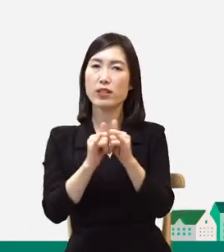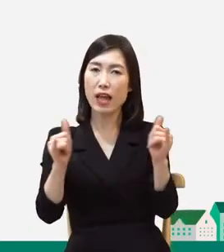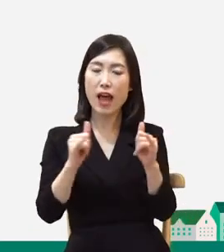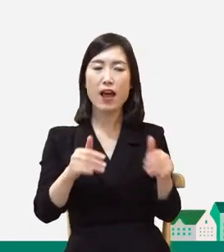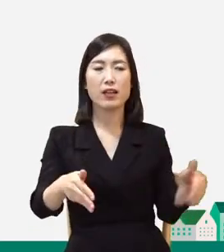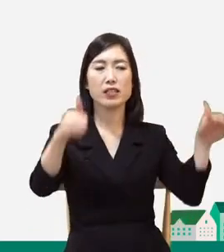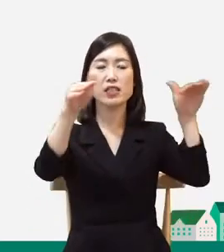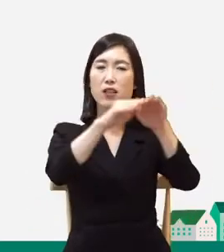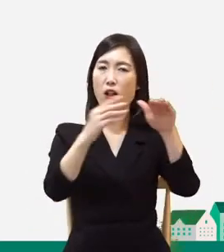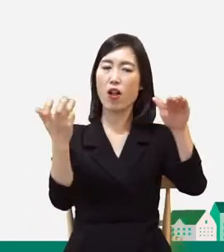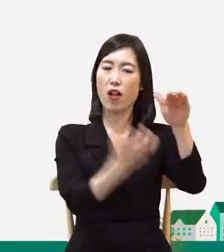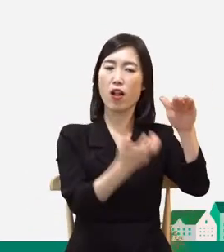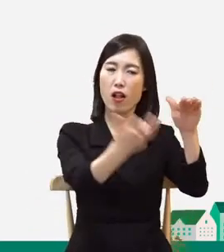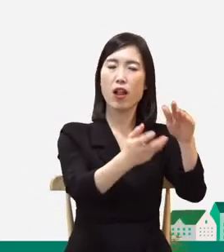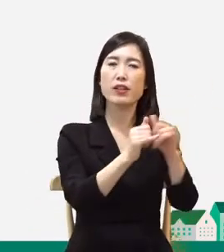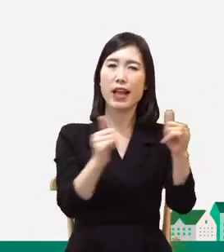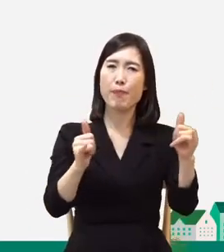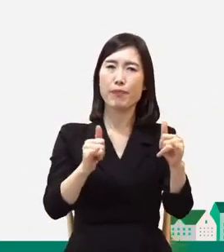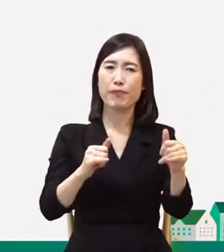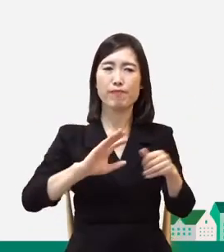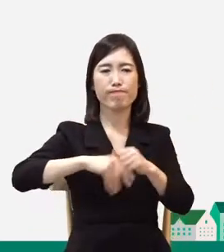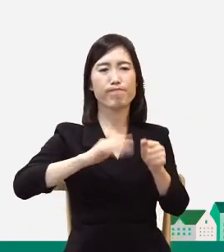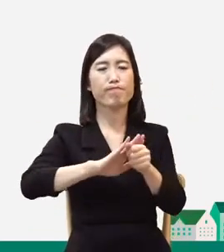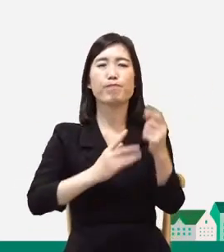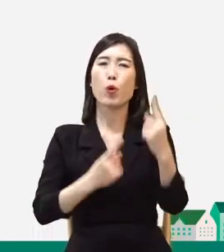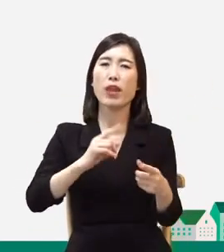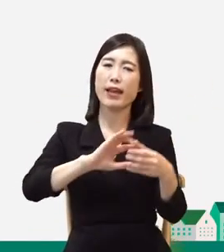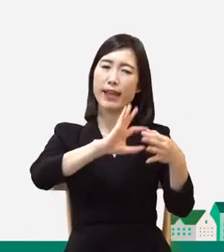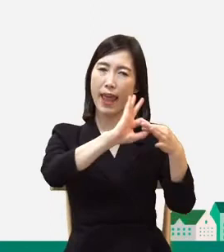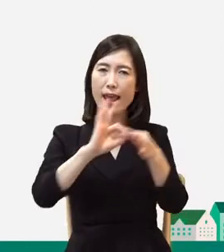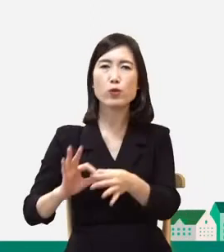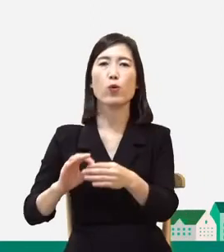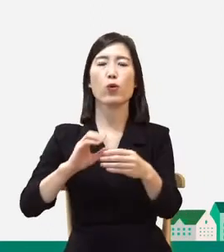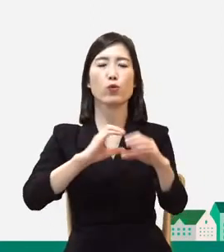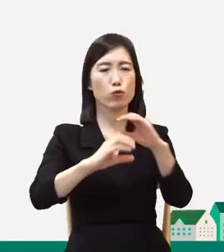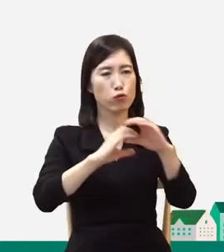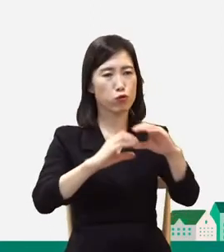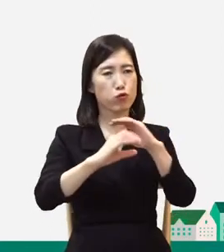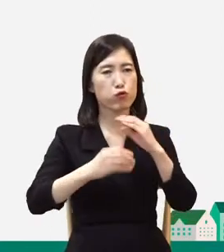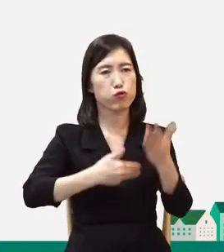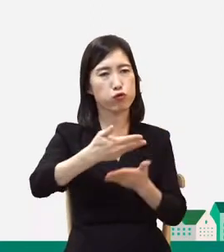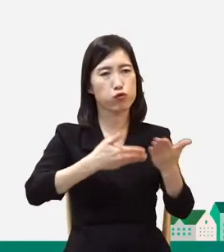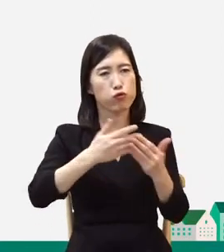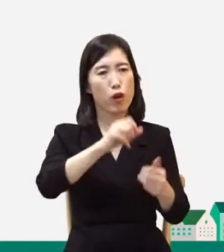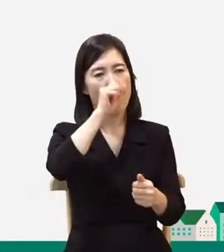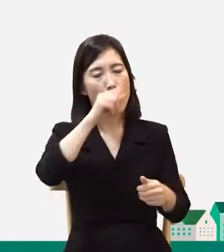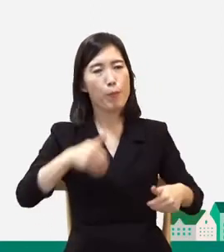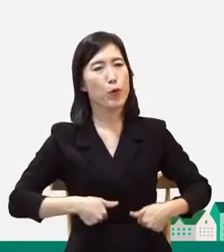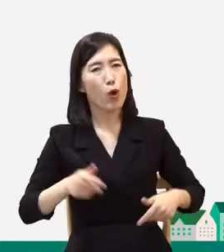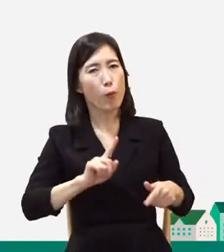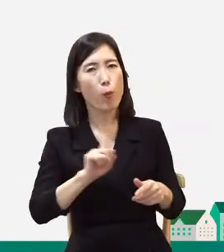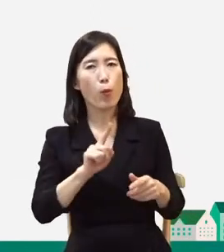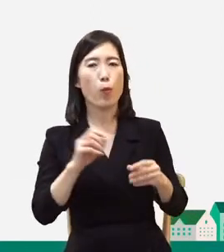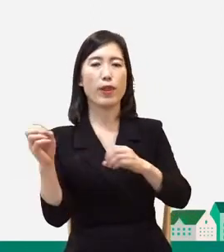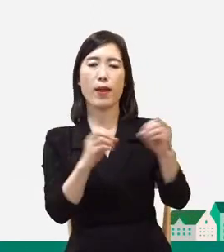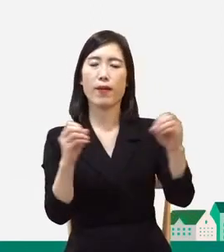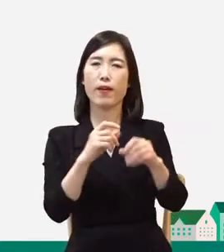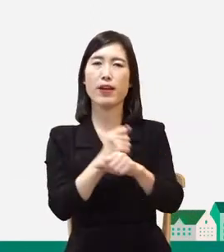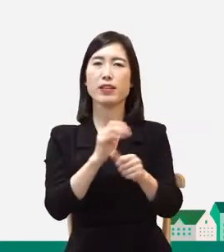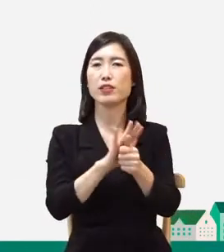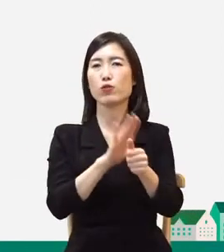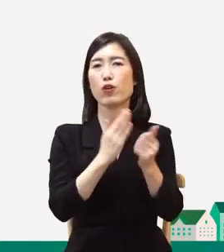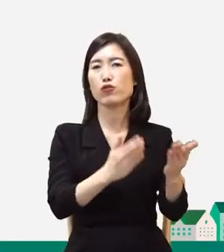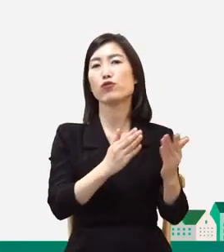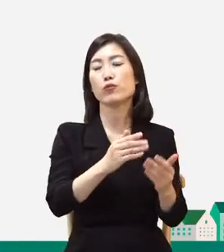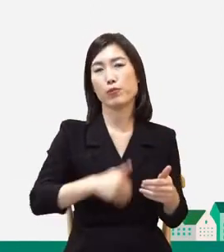입주민의 지원에 대해서 지속적으로 소통하고 그 일에 굉장히 많은 품을 드리는 것이 사실입니다. 또 어떤